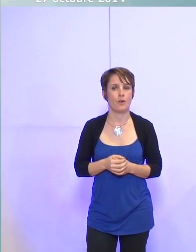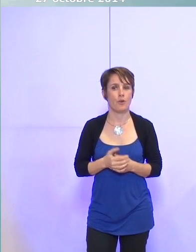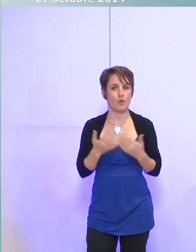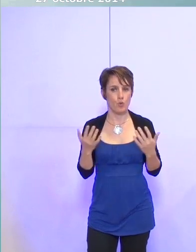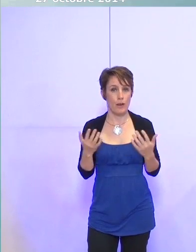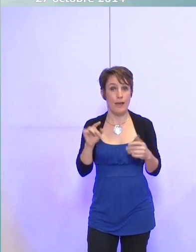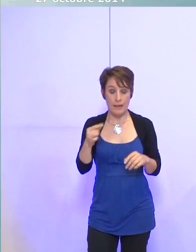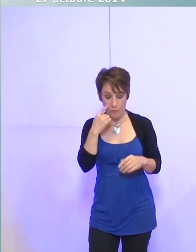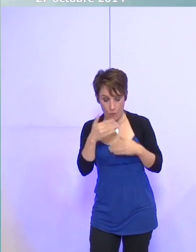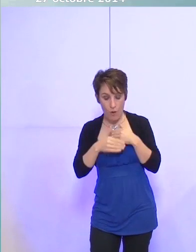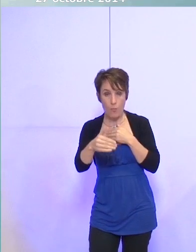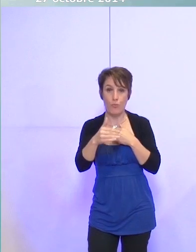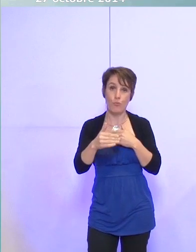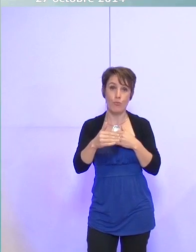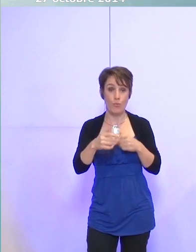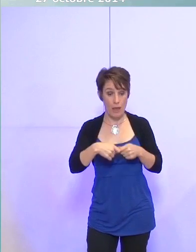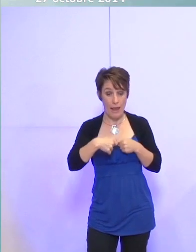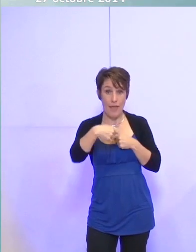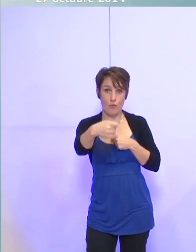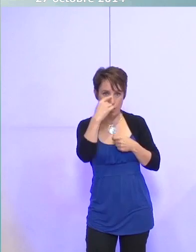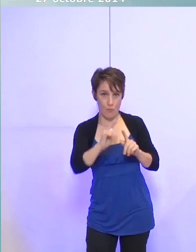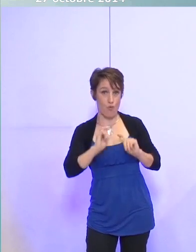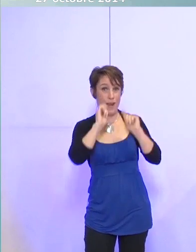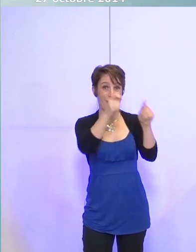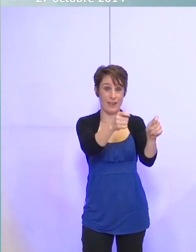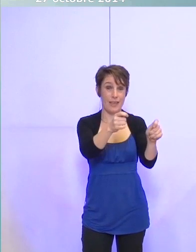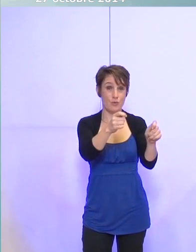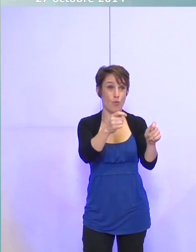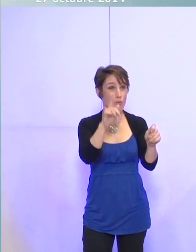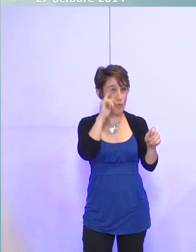durée de la délégation de service public, puisqu'on a un décalage